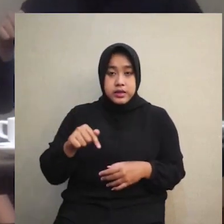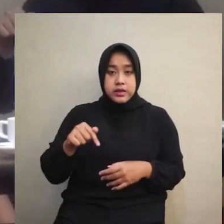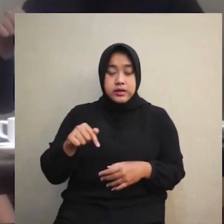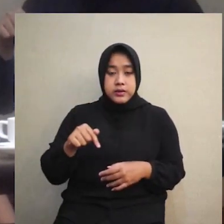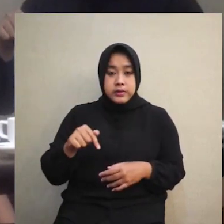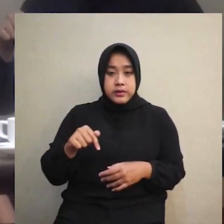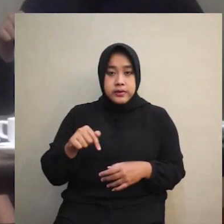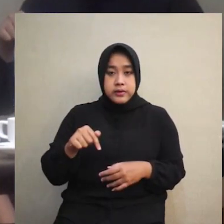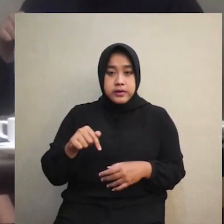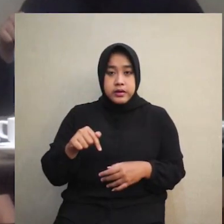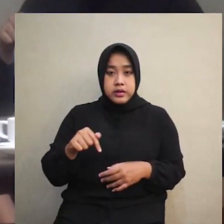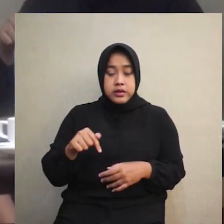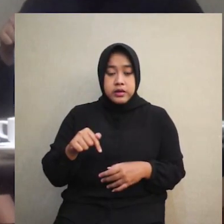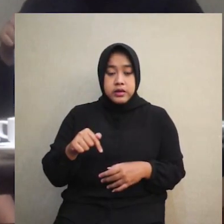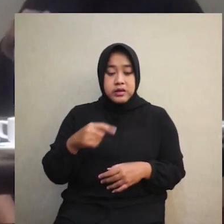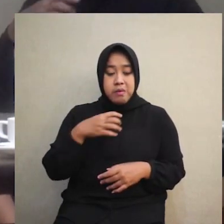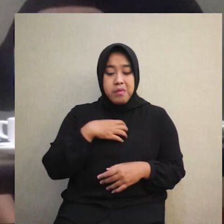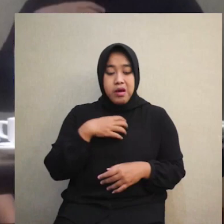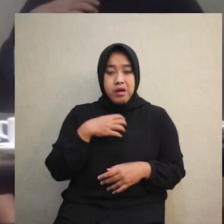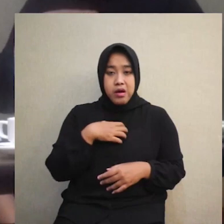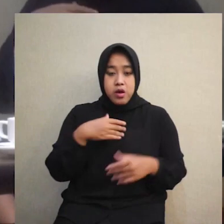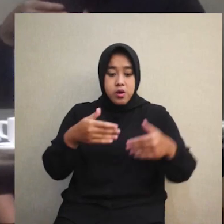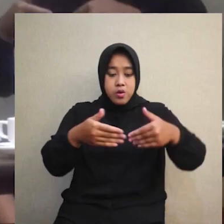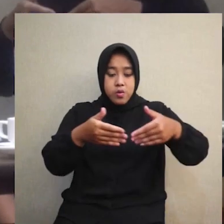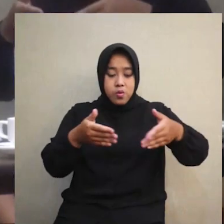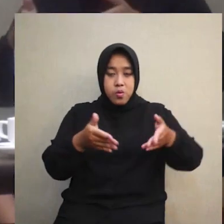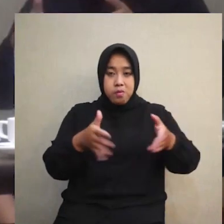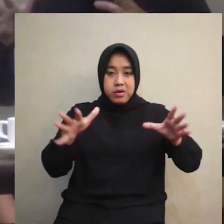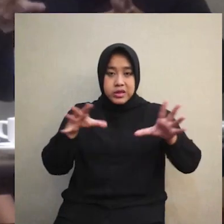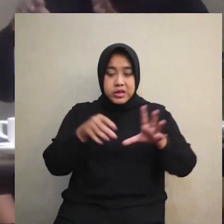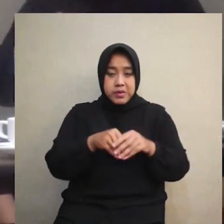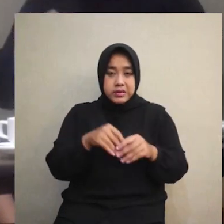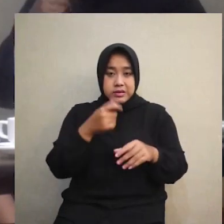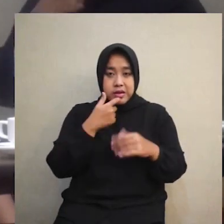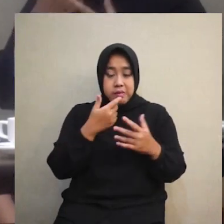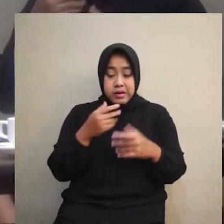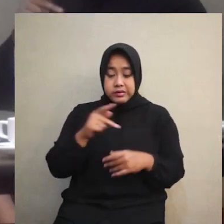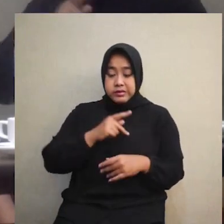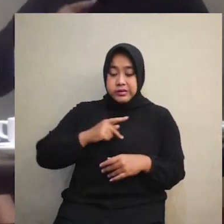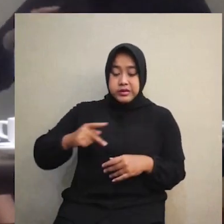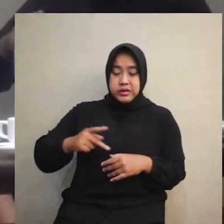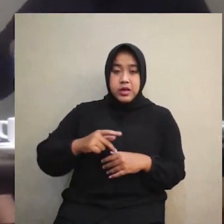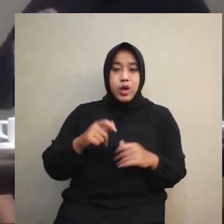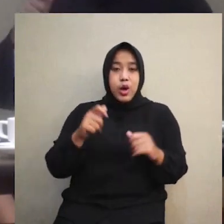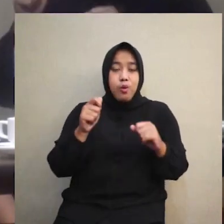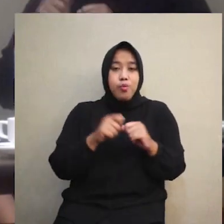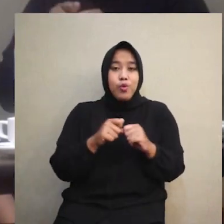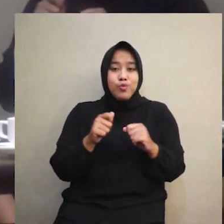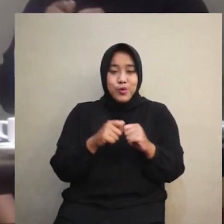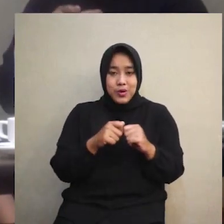yang kita maknai sebagai ruang partisipasi adalah kita yang menciptakan